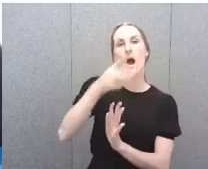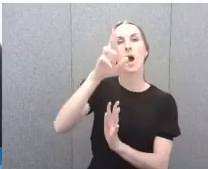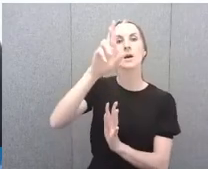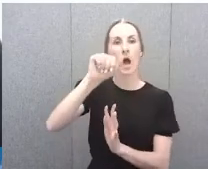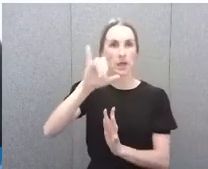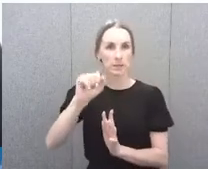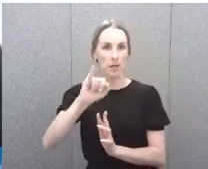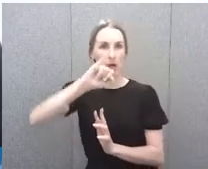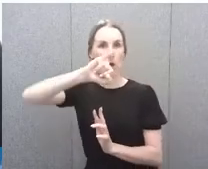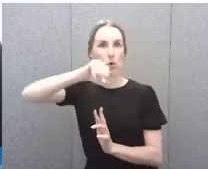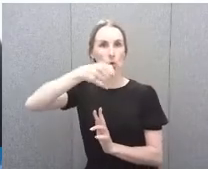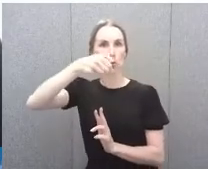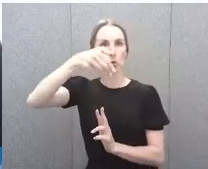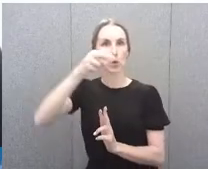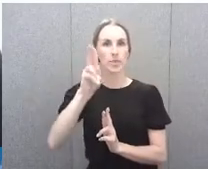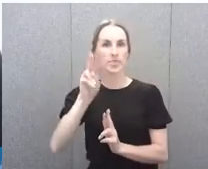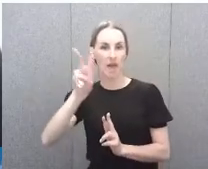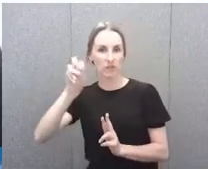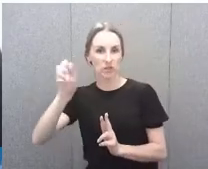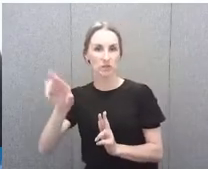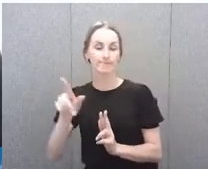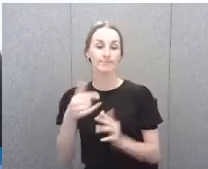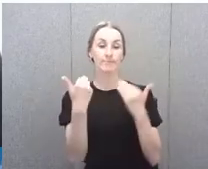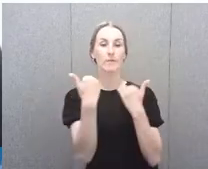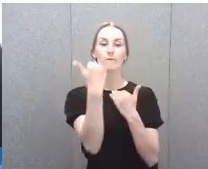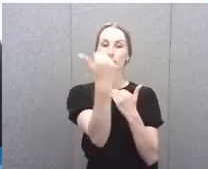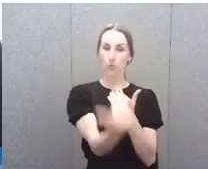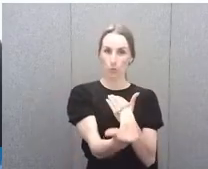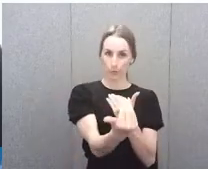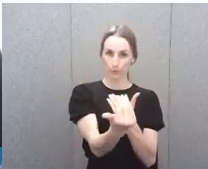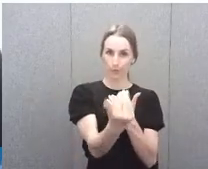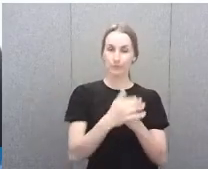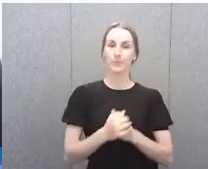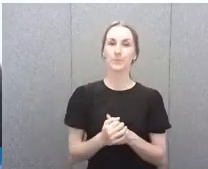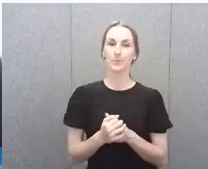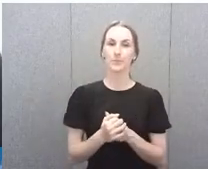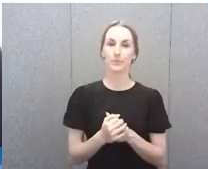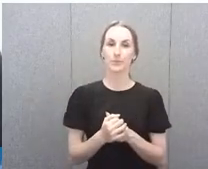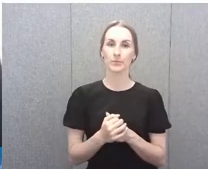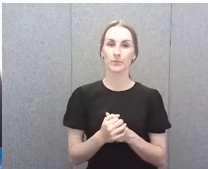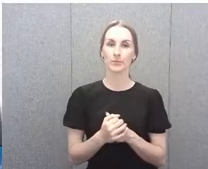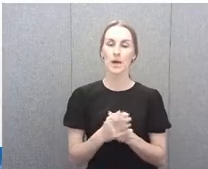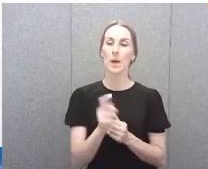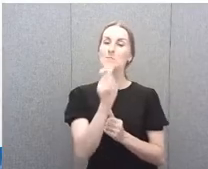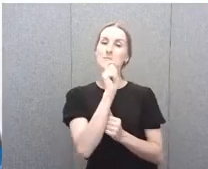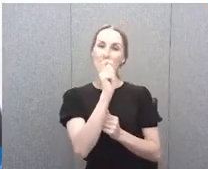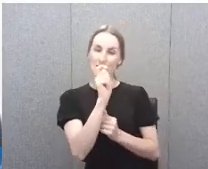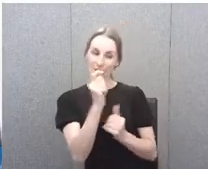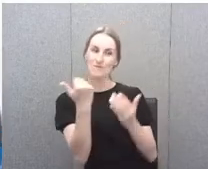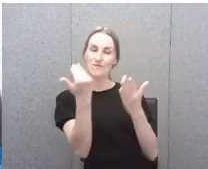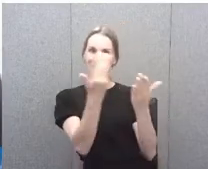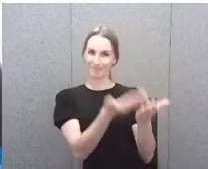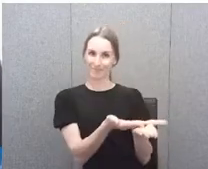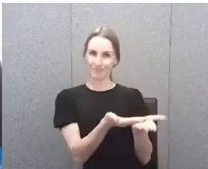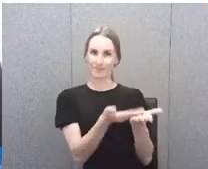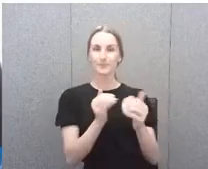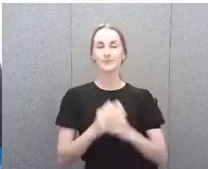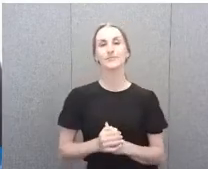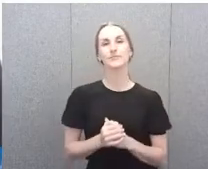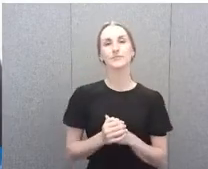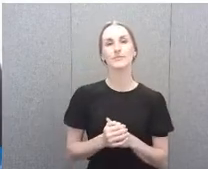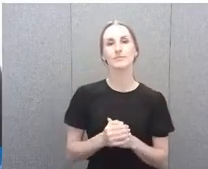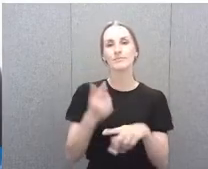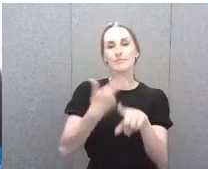Уважаемая Раса Юкнявичене, Теперь слово вам.